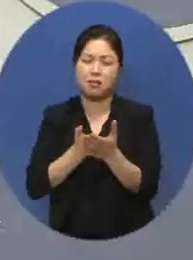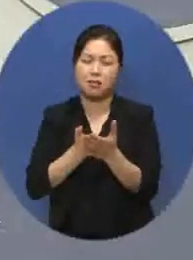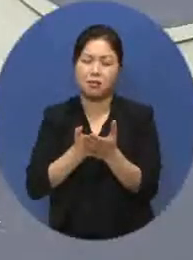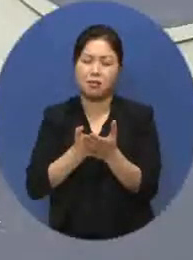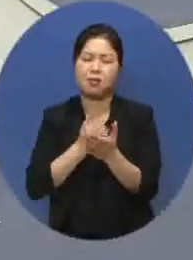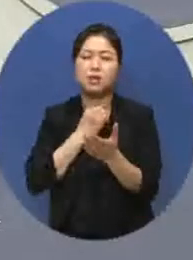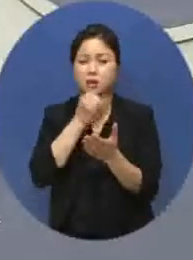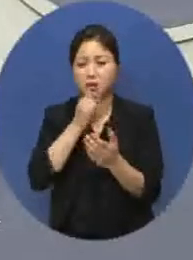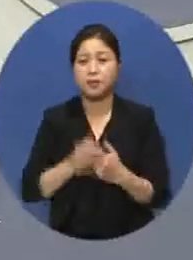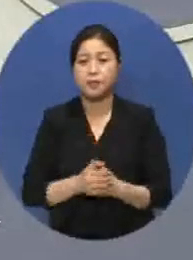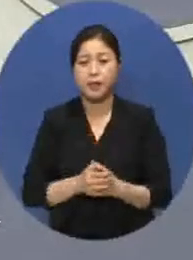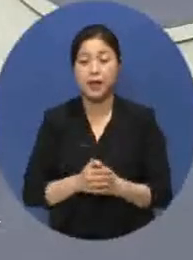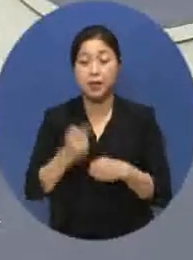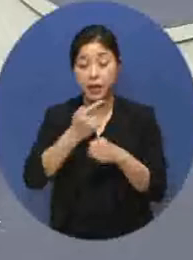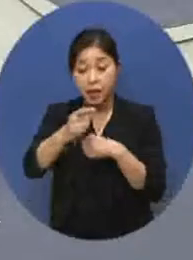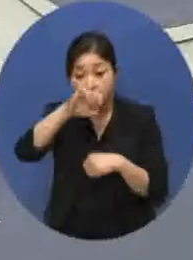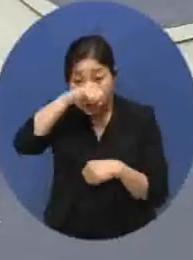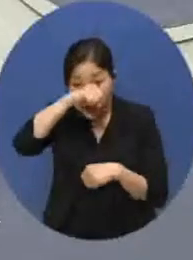내년 예산에 우리